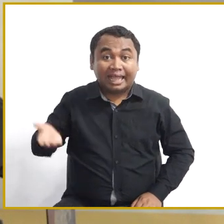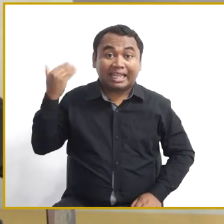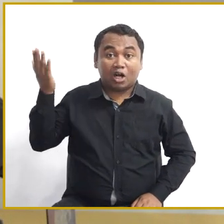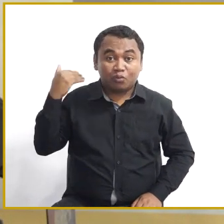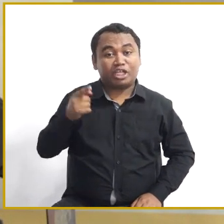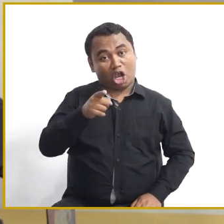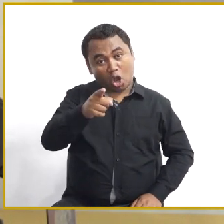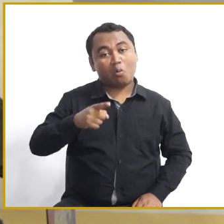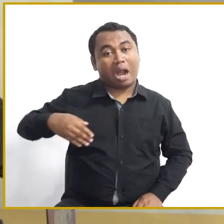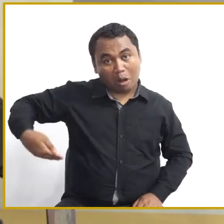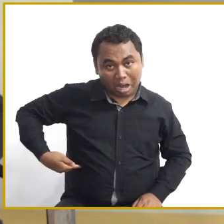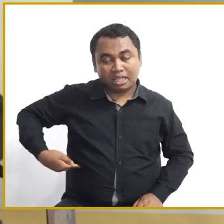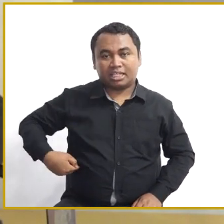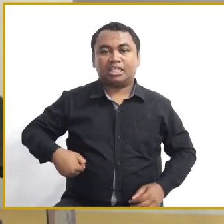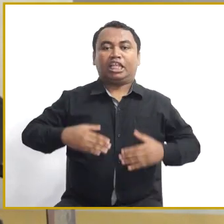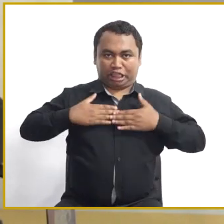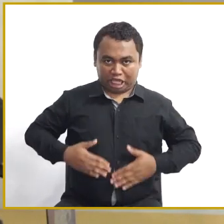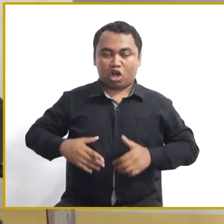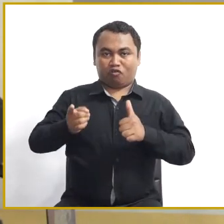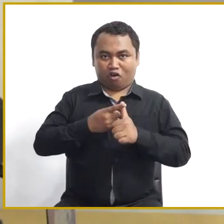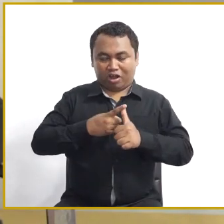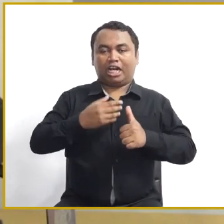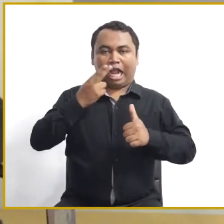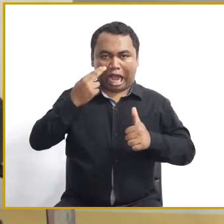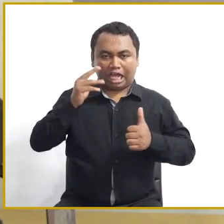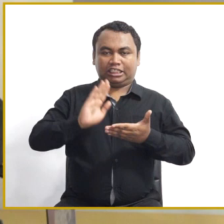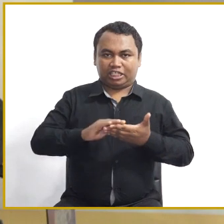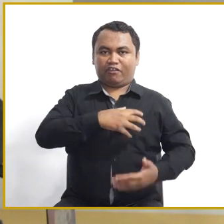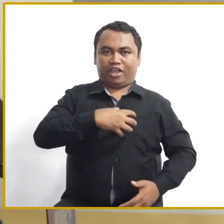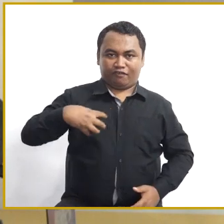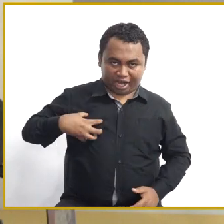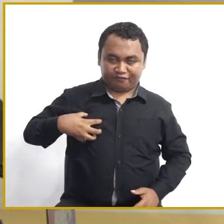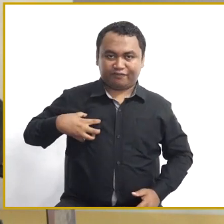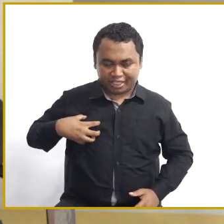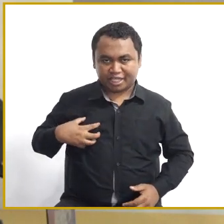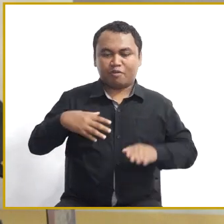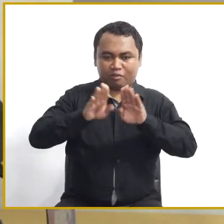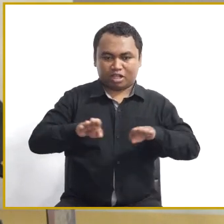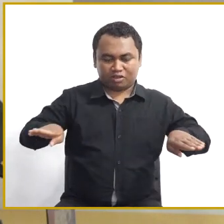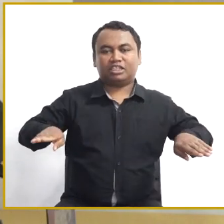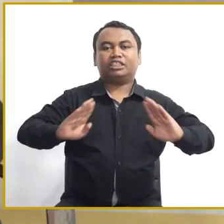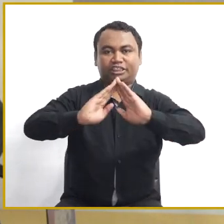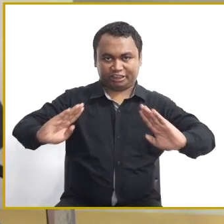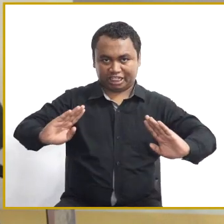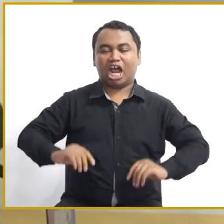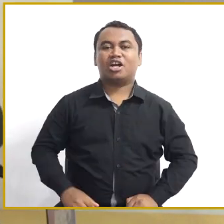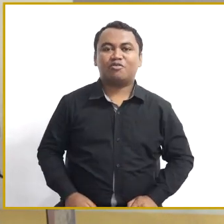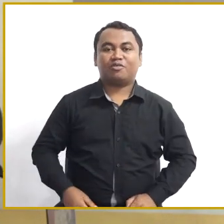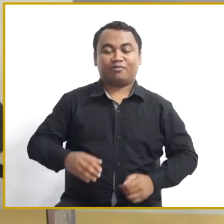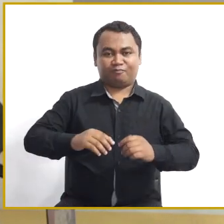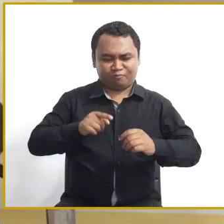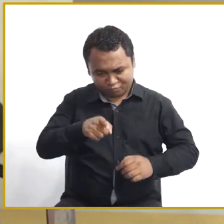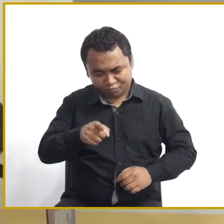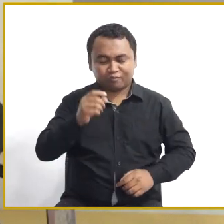nanamboatra ny tokantranonareo. Rehefa nylama ny tokantranonareo, tonga ho azy nge mivahininareo. Nareo indray aza tsy naharaka zay mba hijanona kely